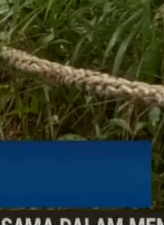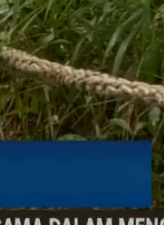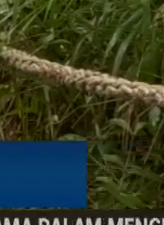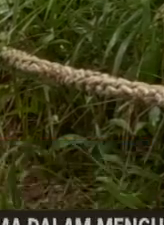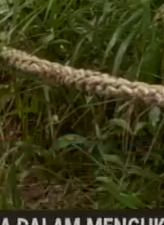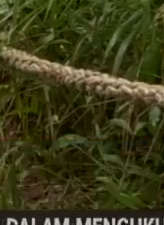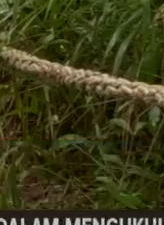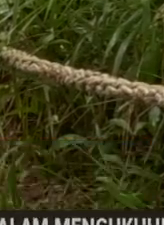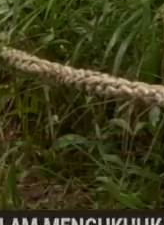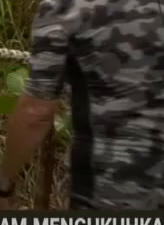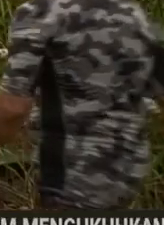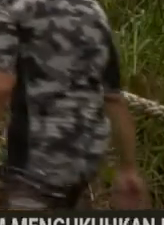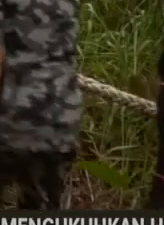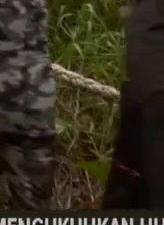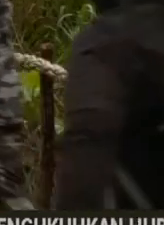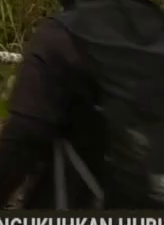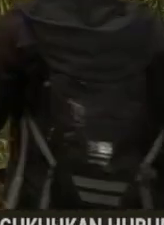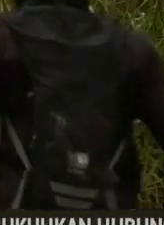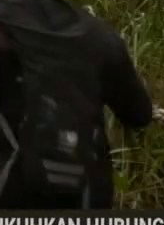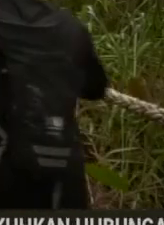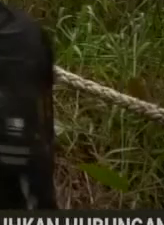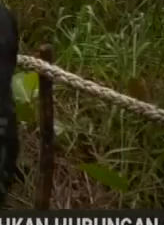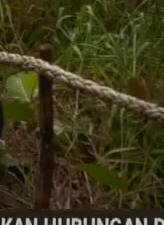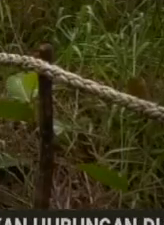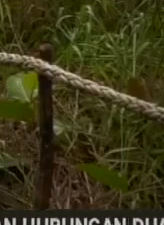mungkin yang terdapat di negara ini